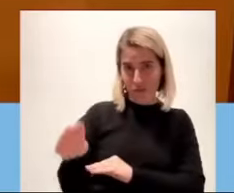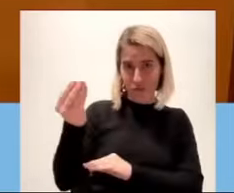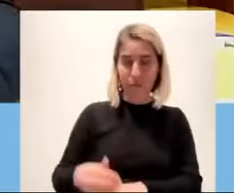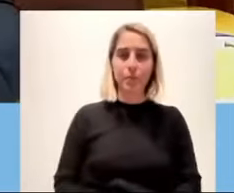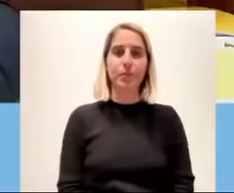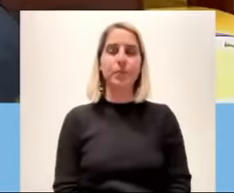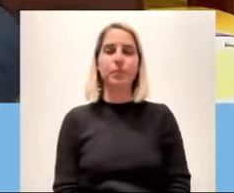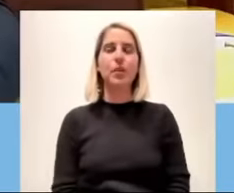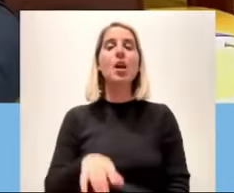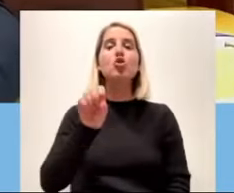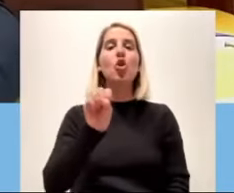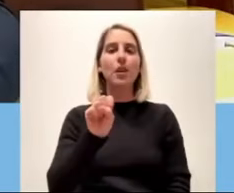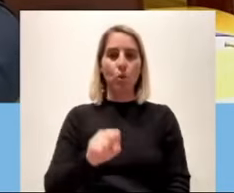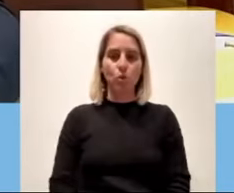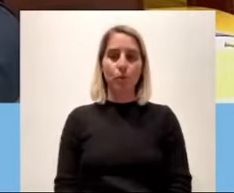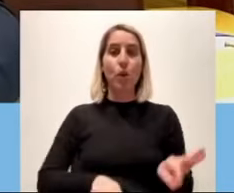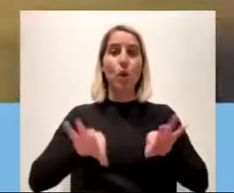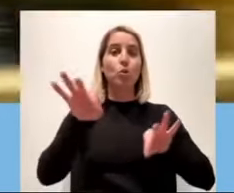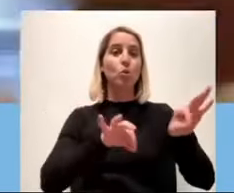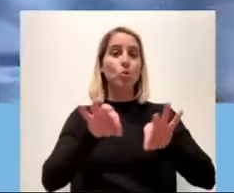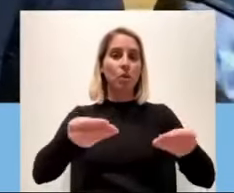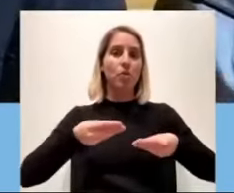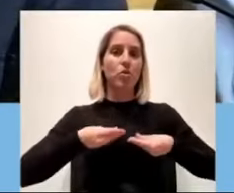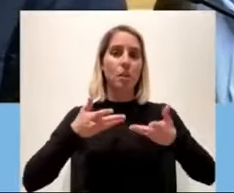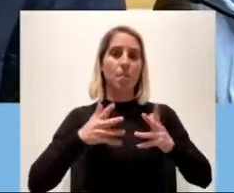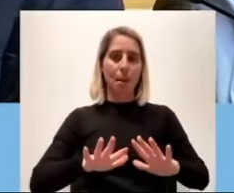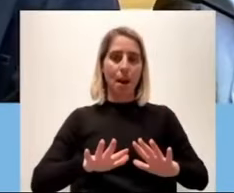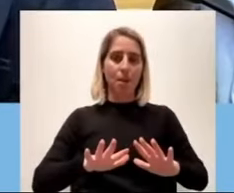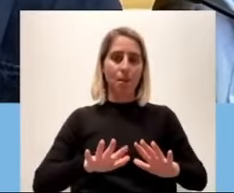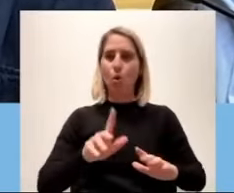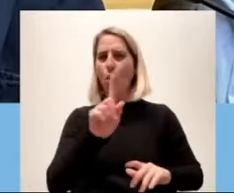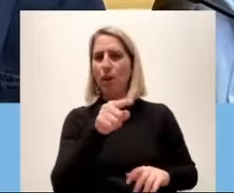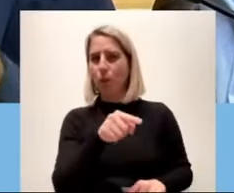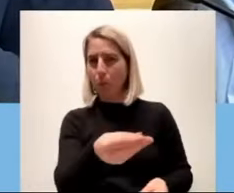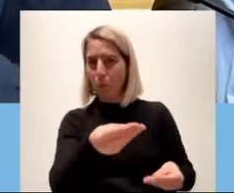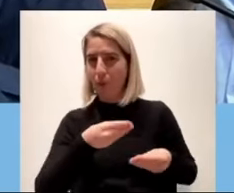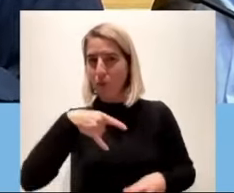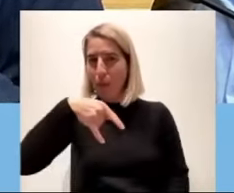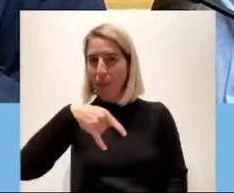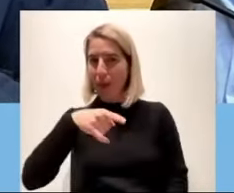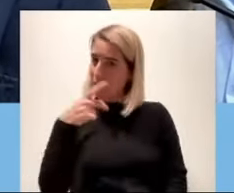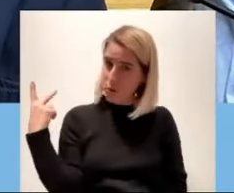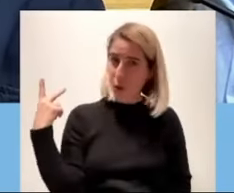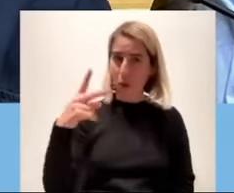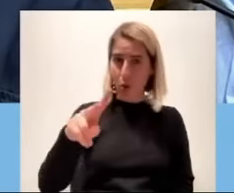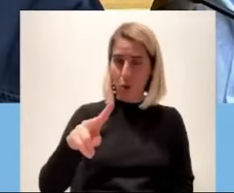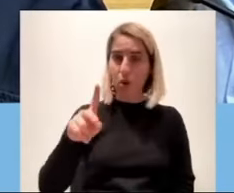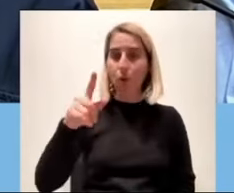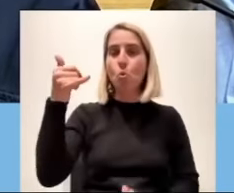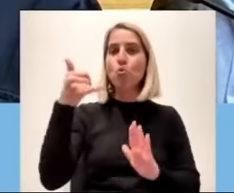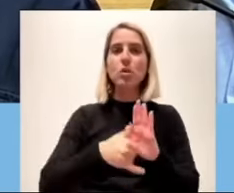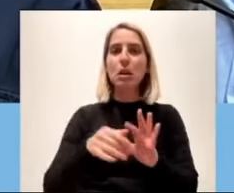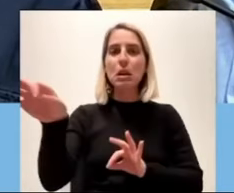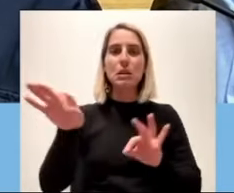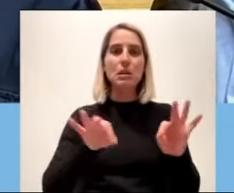Το σχέδιο που μας έχετε δώσει, δεν αναφέρομαι σε αυτό που έδωσε ο κύριος Παπαδάκης, ουσιαστικά είναι ένα σχέδιο